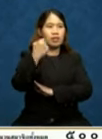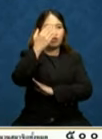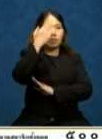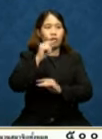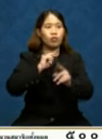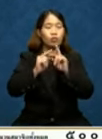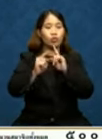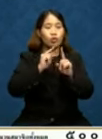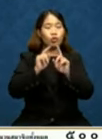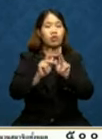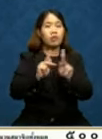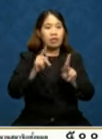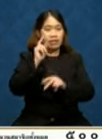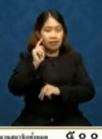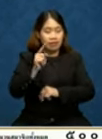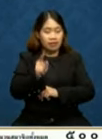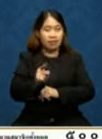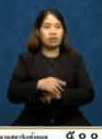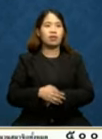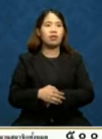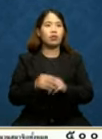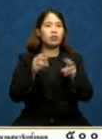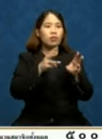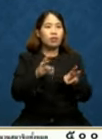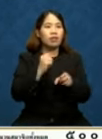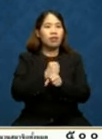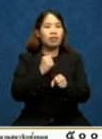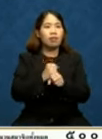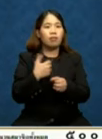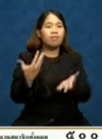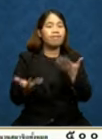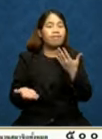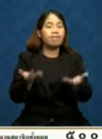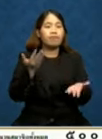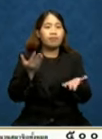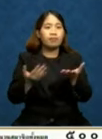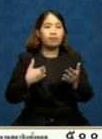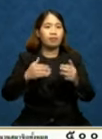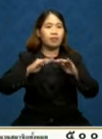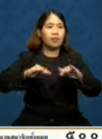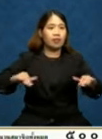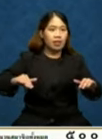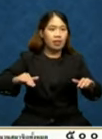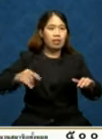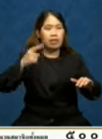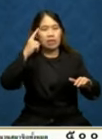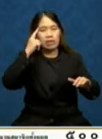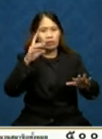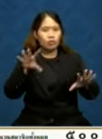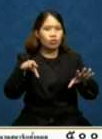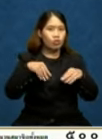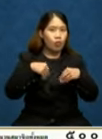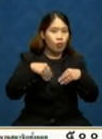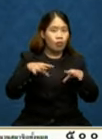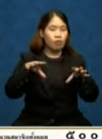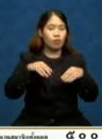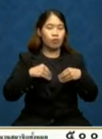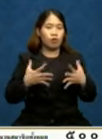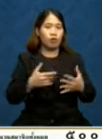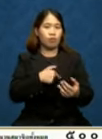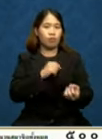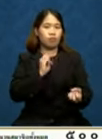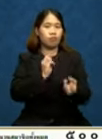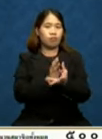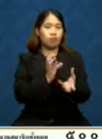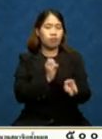ในกรรมธิการให้จริงจังครับว่าการกระทำใดๆก็ตามครับไม่ว่าเด็กเขาจะยินยอมหรือไม่กระทบจิตใจห